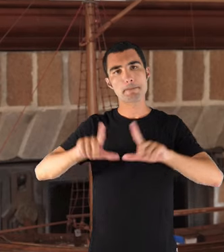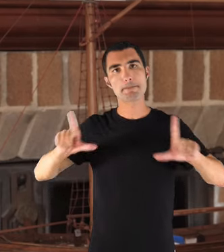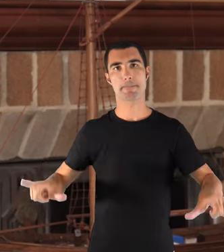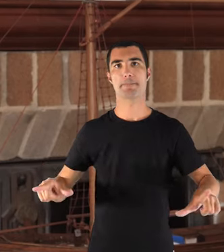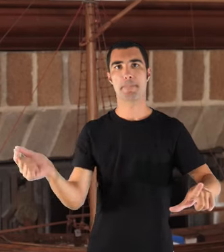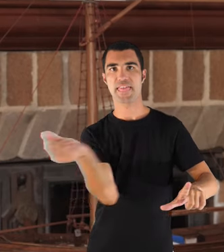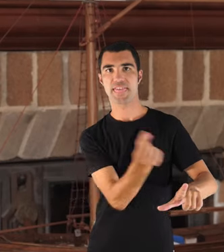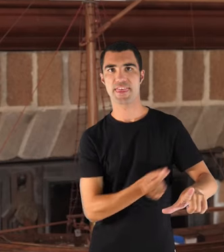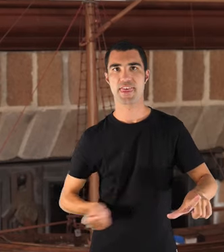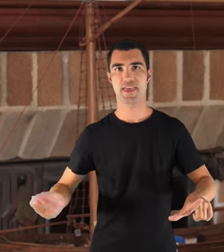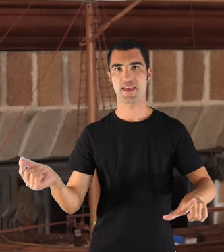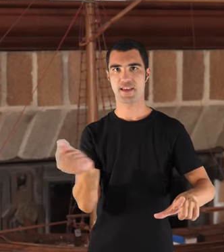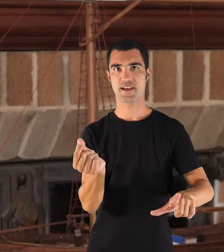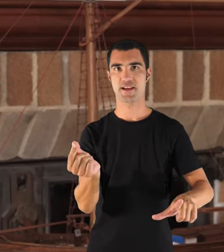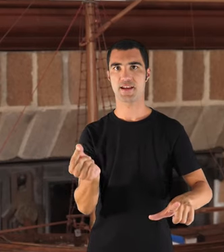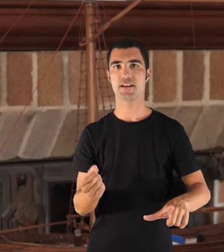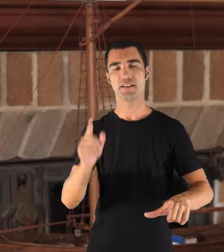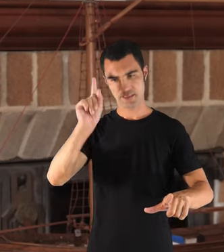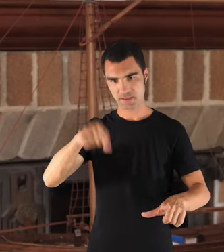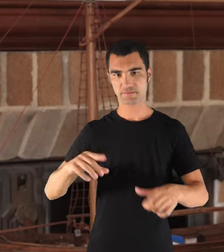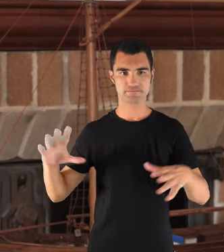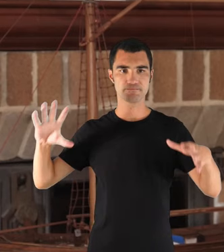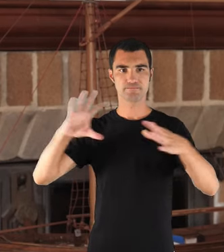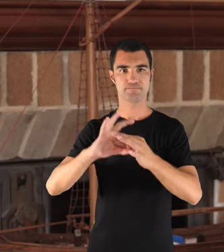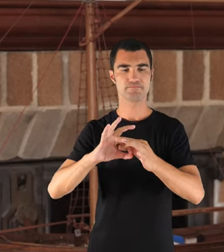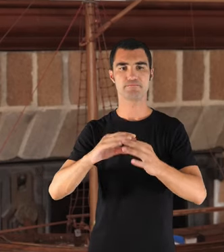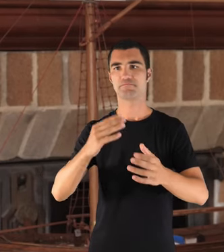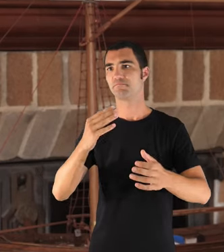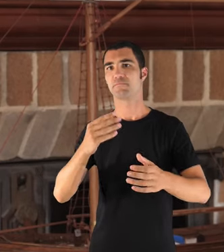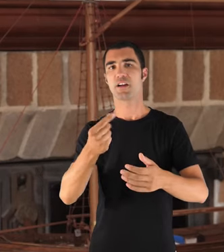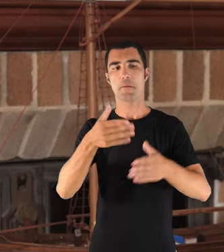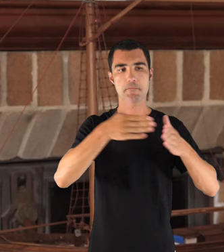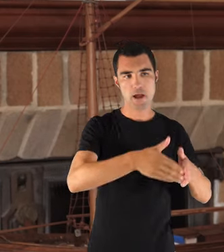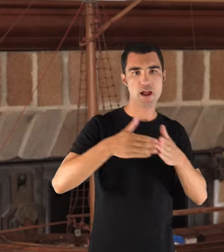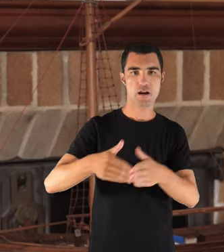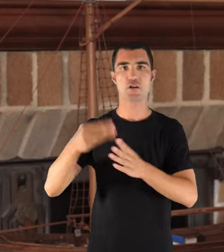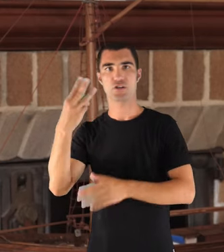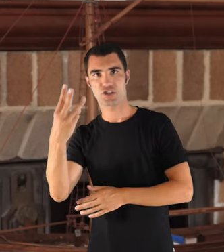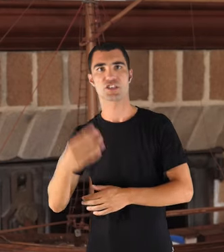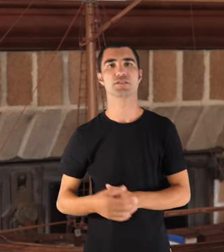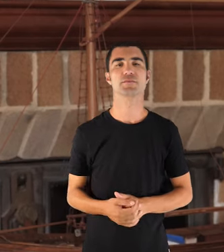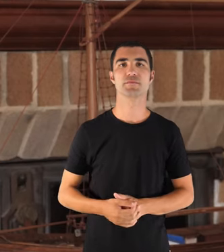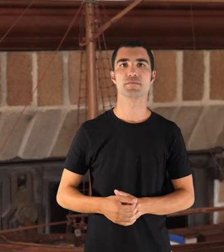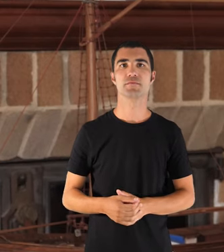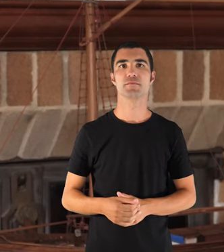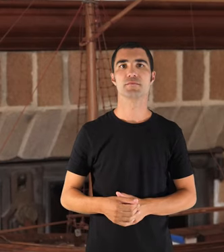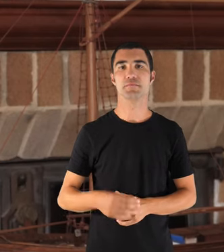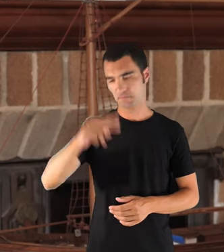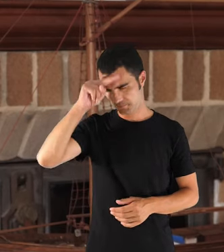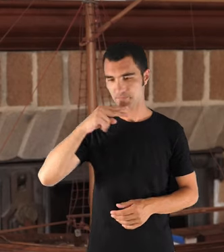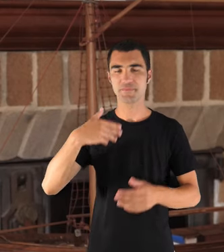d'una sèrie de tres barcos que vàrem arribar a fer, que va ser el Francesc Xavier,